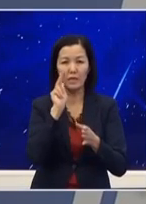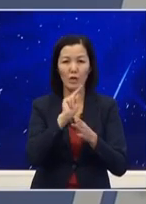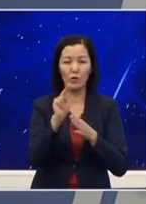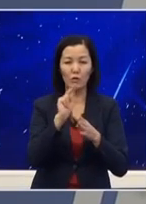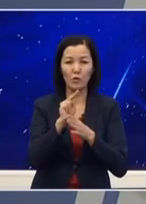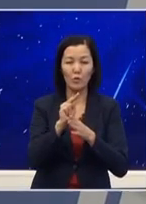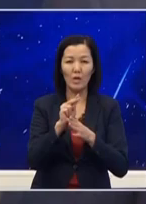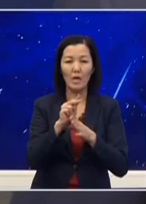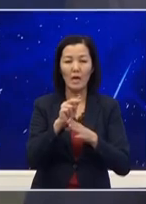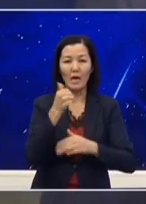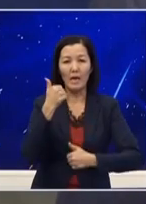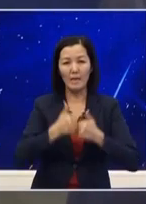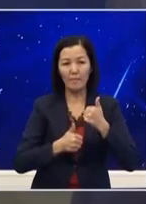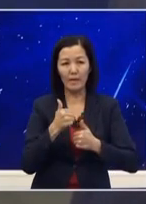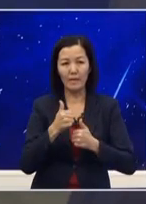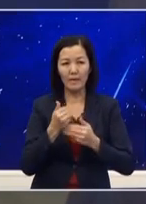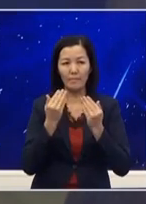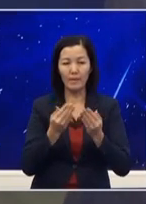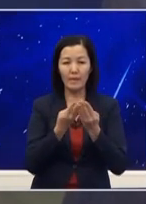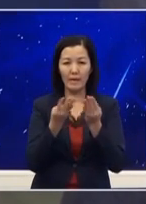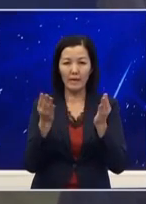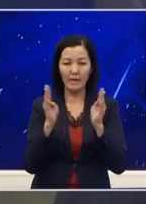олимпиада енді биыл карантиндік